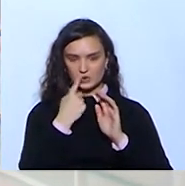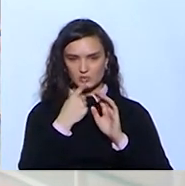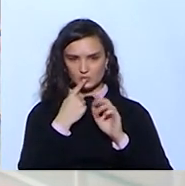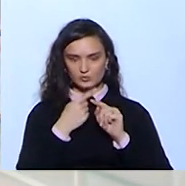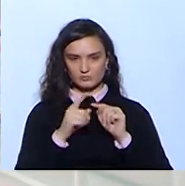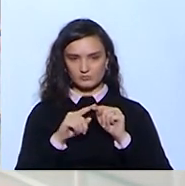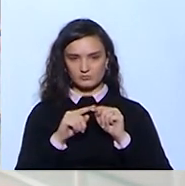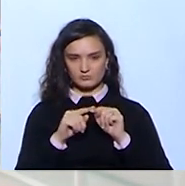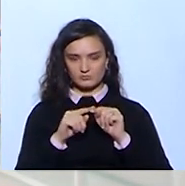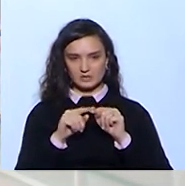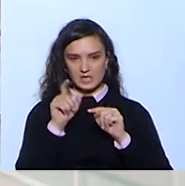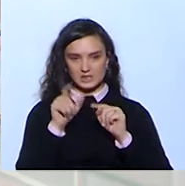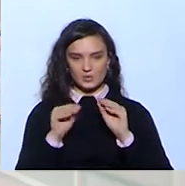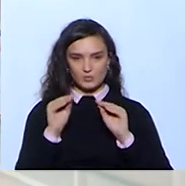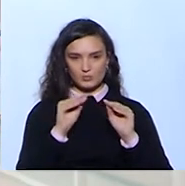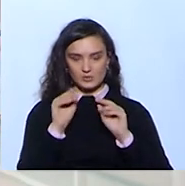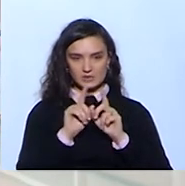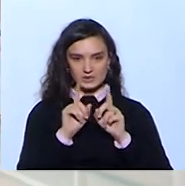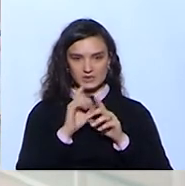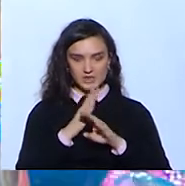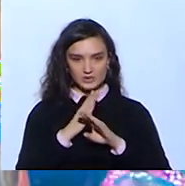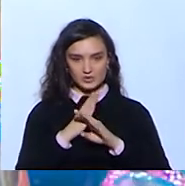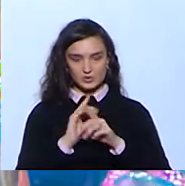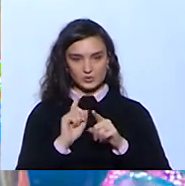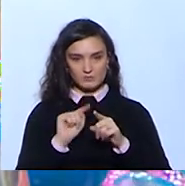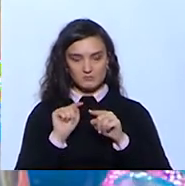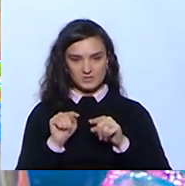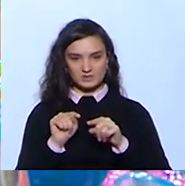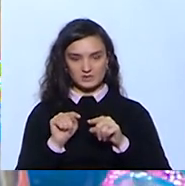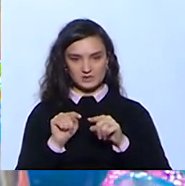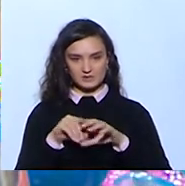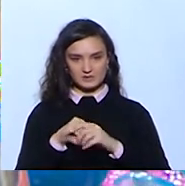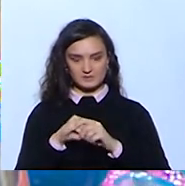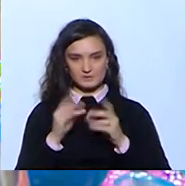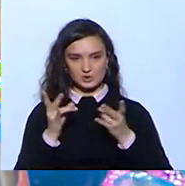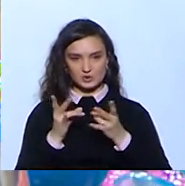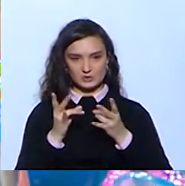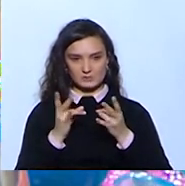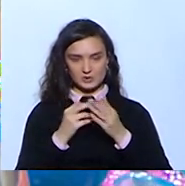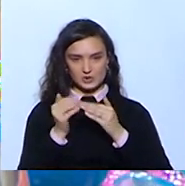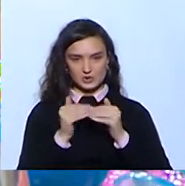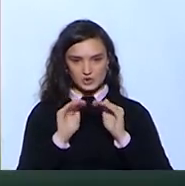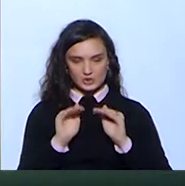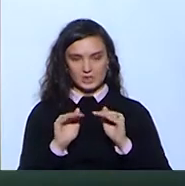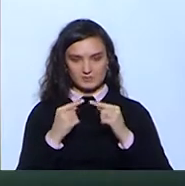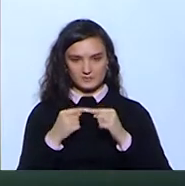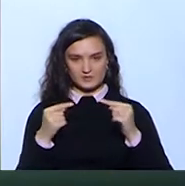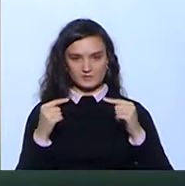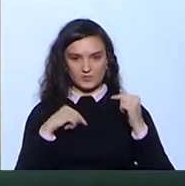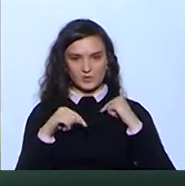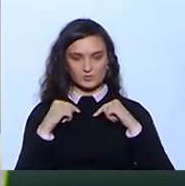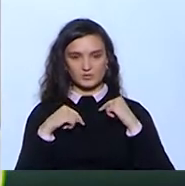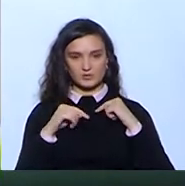ნაწილებისაგან, ანატომიურად ისეა განთავსებული, რომ მას ჭირდება შეხება სხვადასხვა